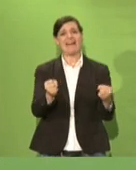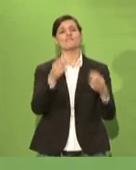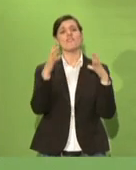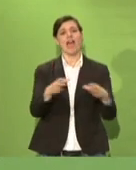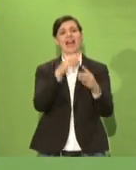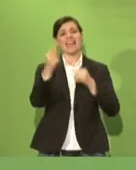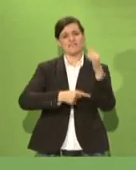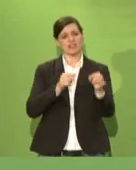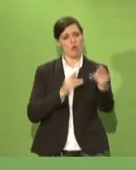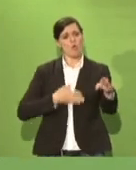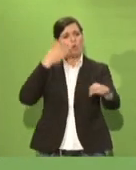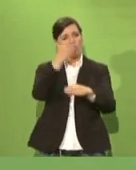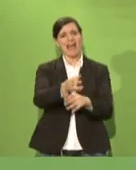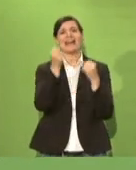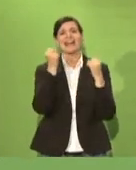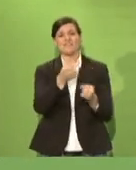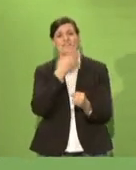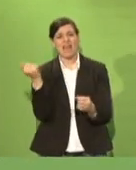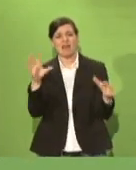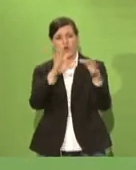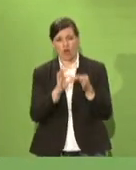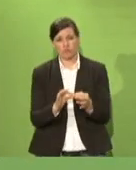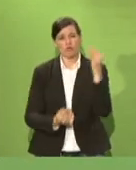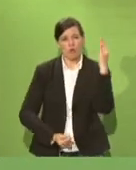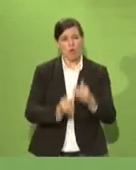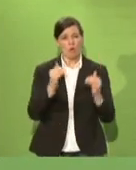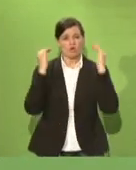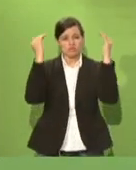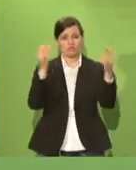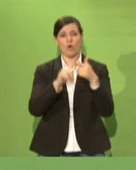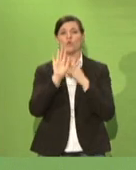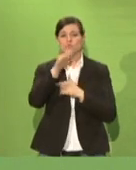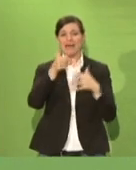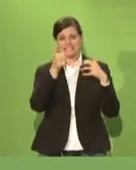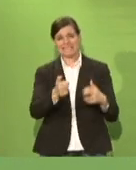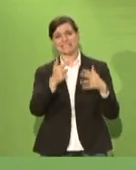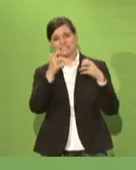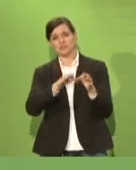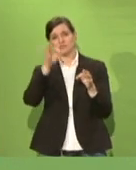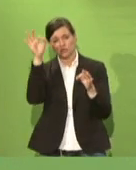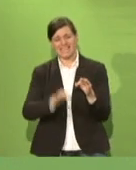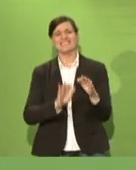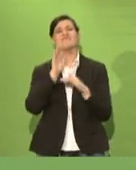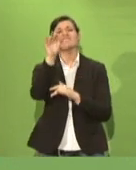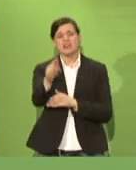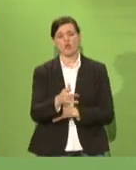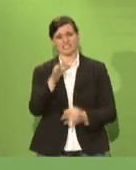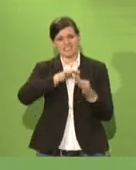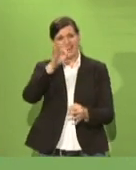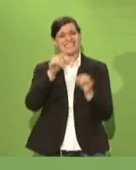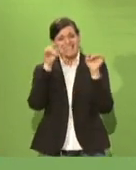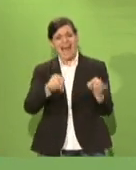Kraftwerksentwicklung, Kraft-Wärme-Kopplung auf hohem Niveau, über 60-70% Wirkungsgrad. Da sind die